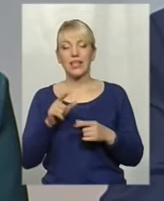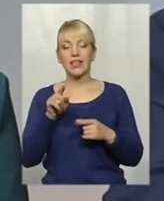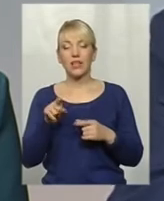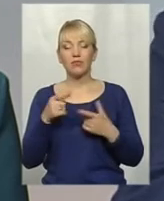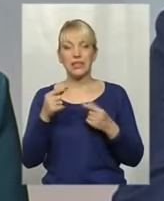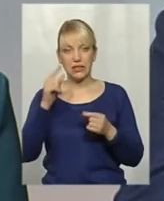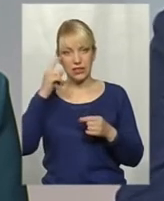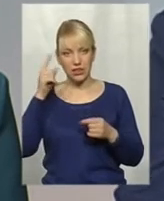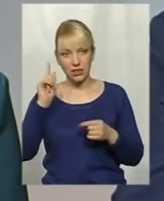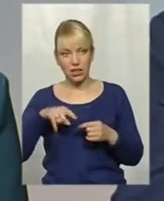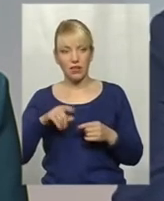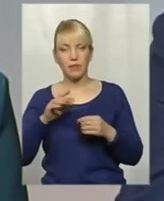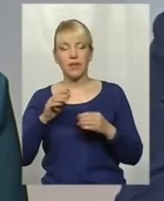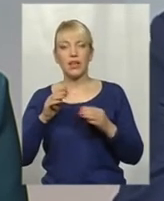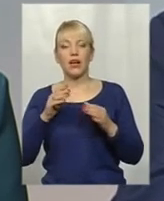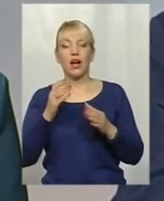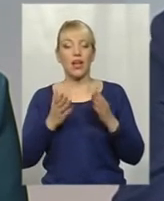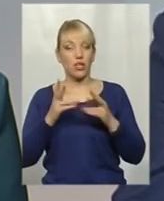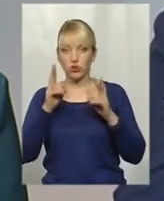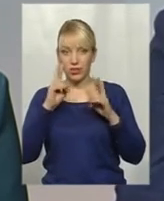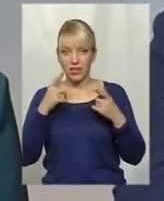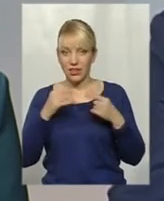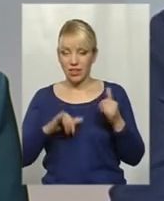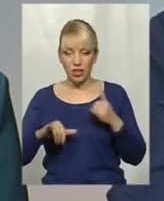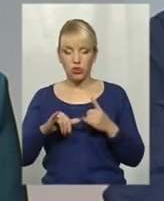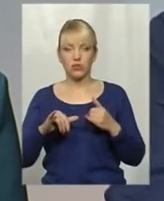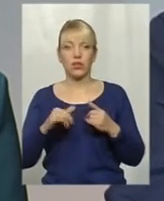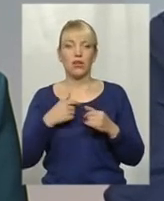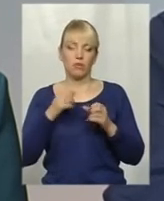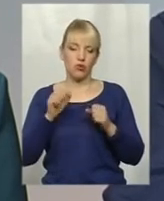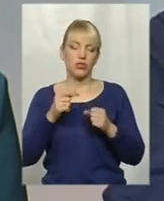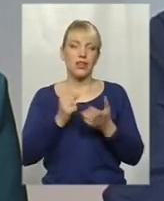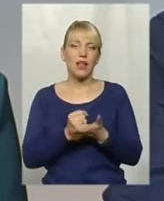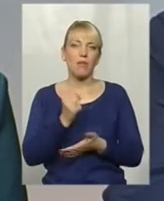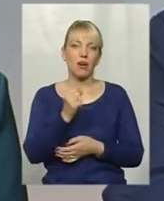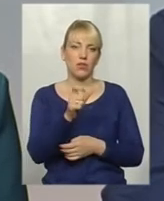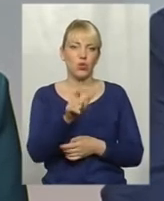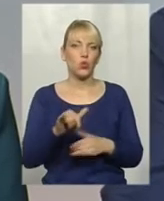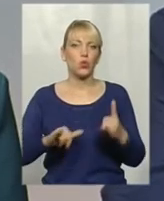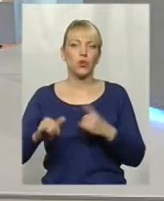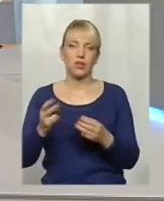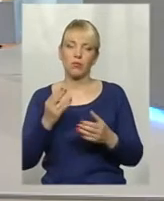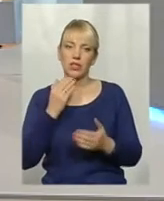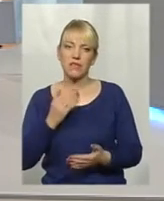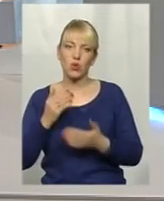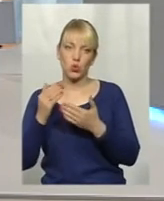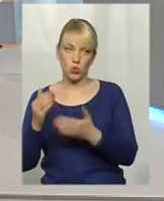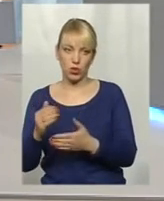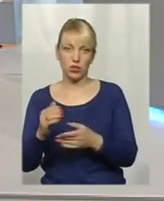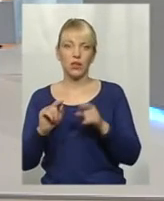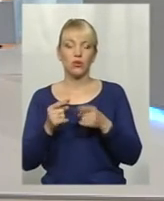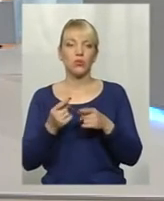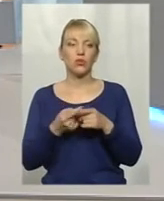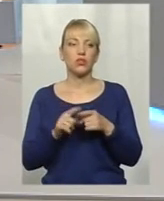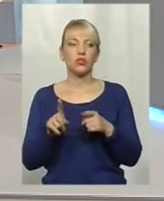як це зробити, він повинен знати, куди треба звернутися, де подивитися, куди і де вчасно, куди направити людину. Тому те, що